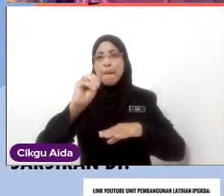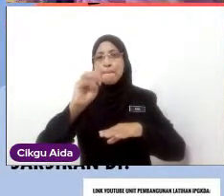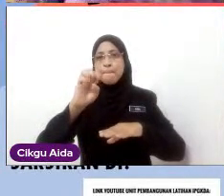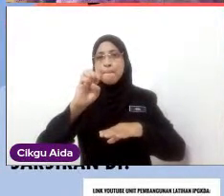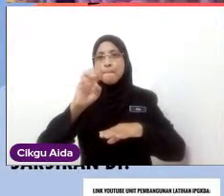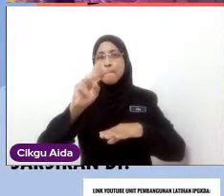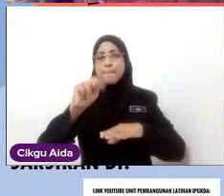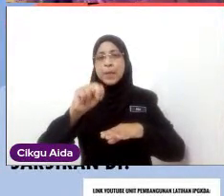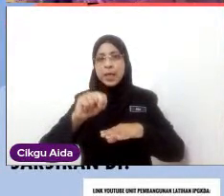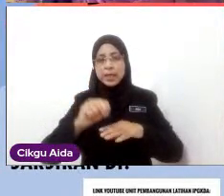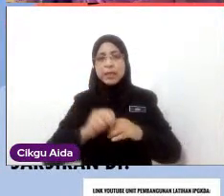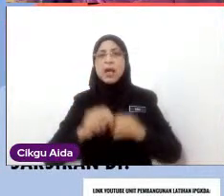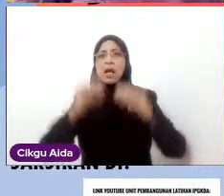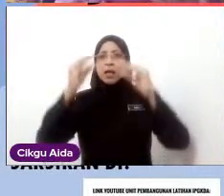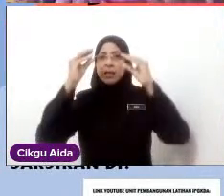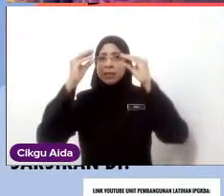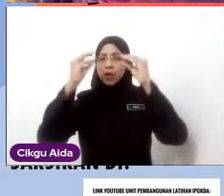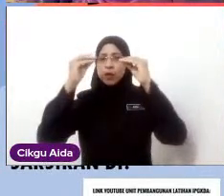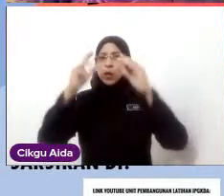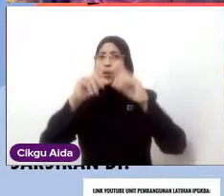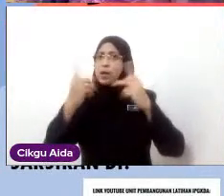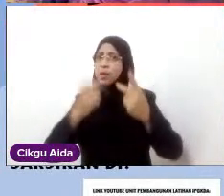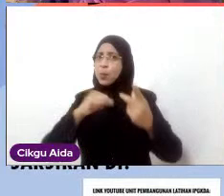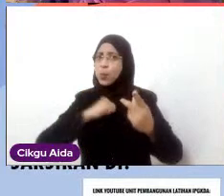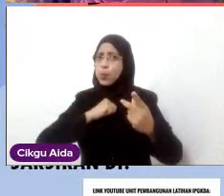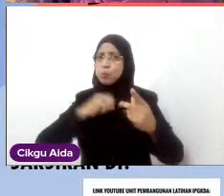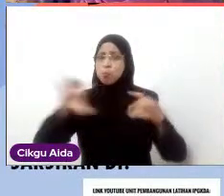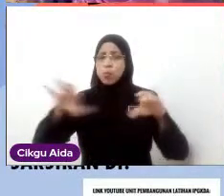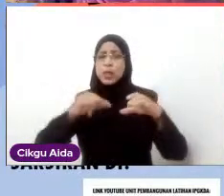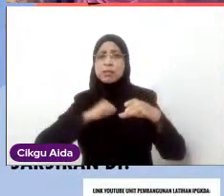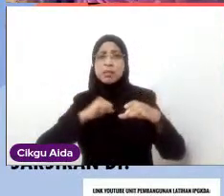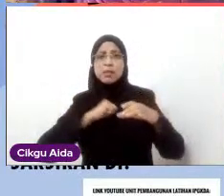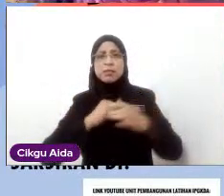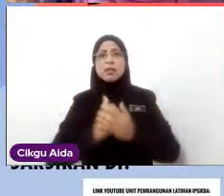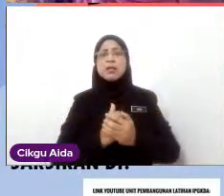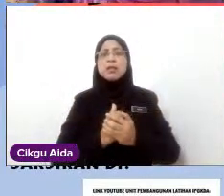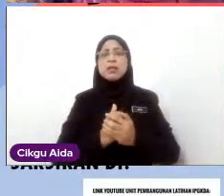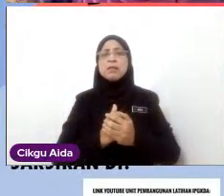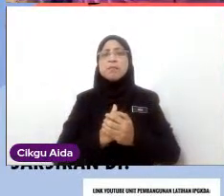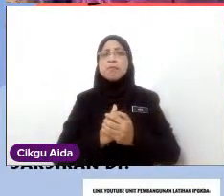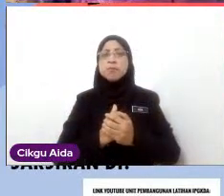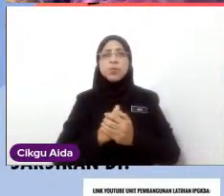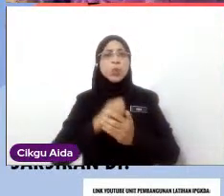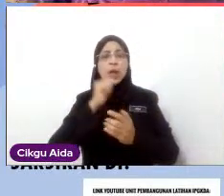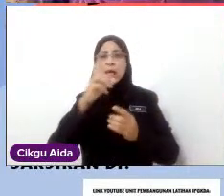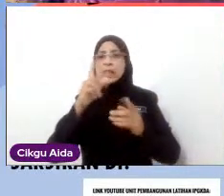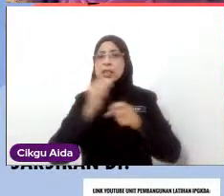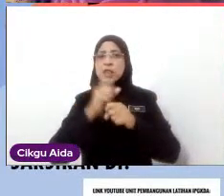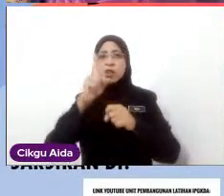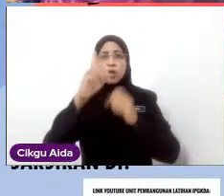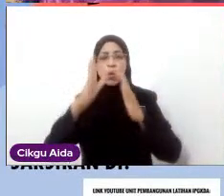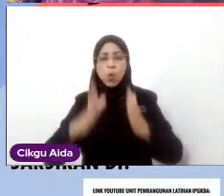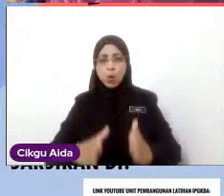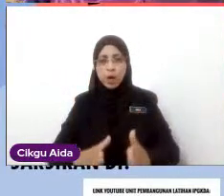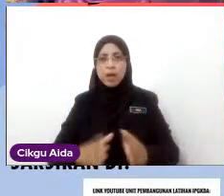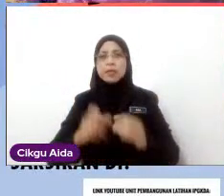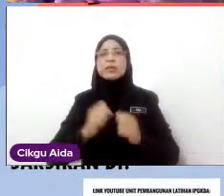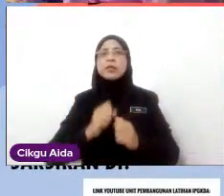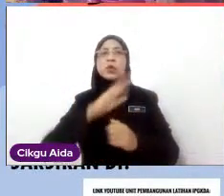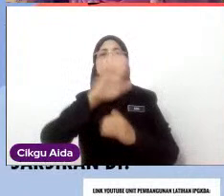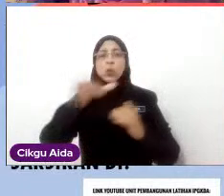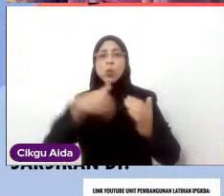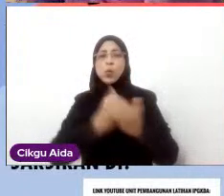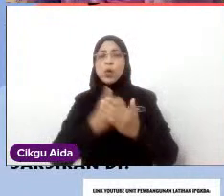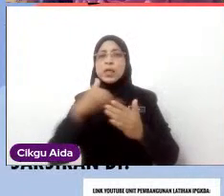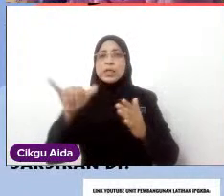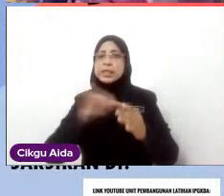buat? Guru-guru kelas, guru-guru bilik khas. Benda ni semua takkan terjadi dengan kerja seorang. Tu Puan Pengetua selalu pesan. Kita